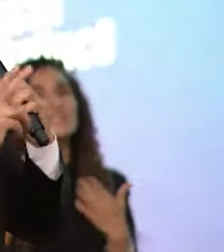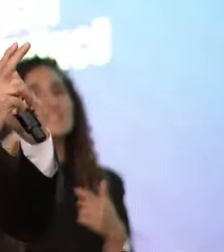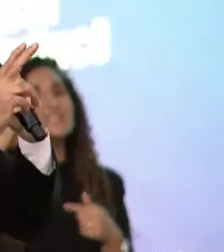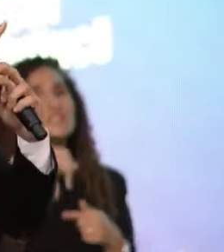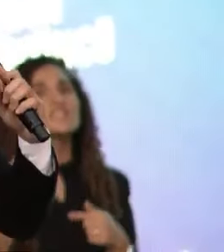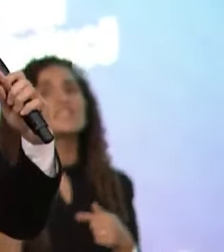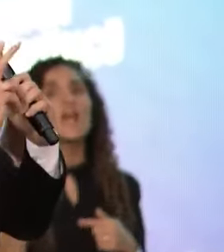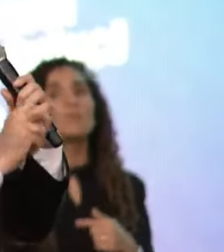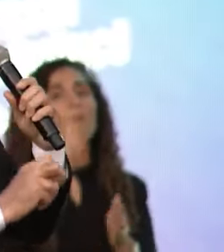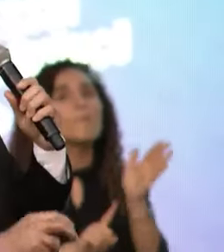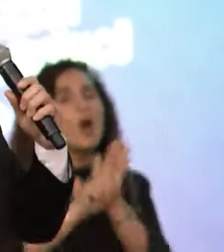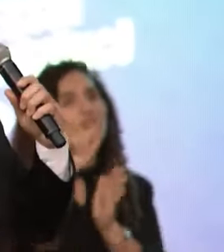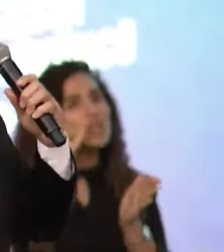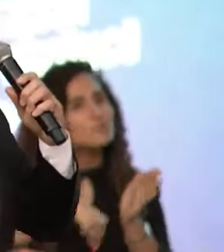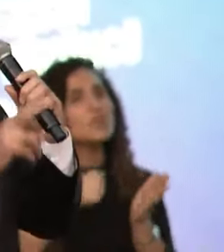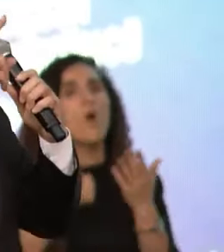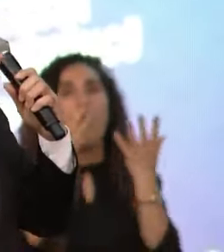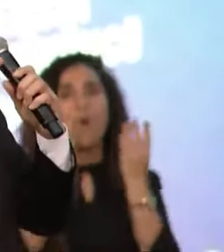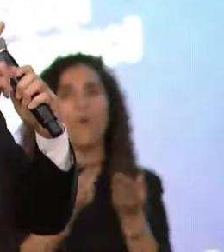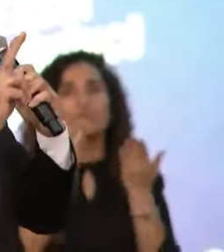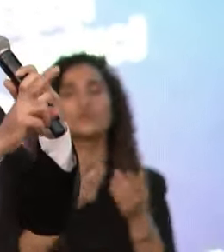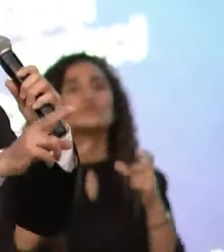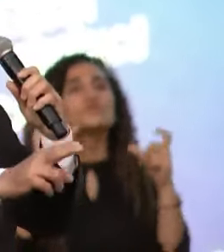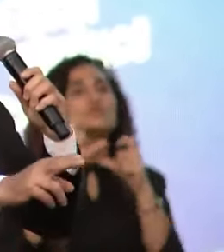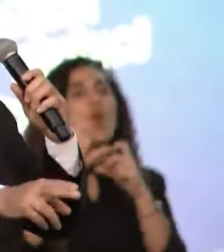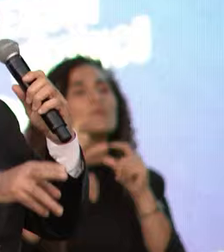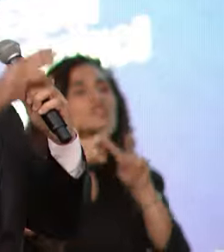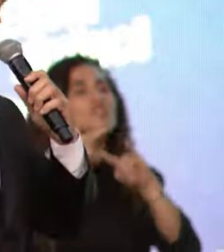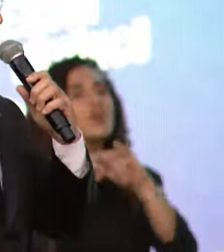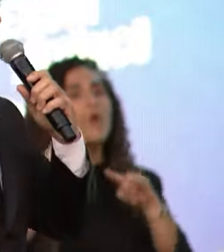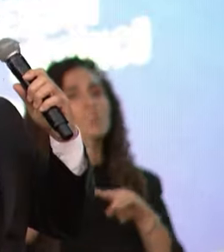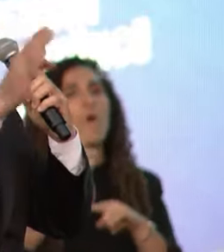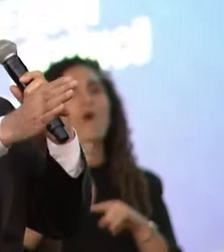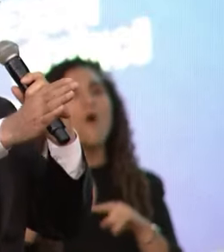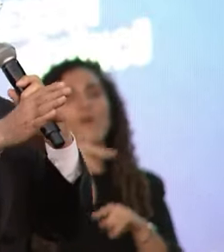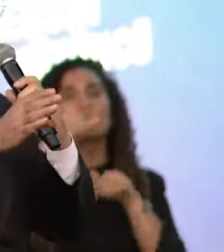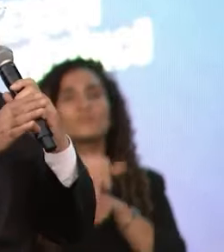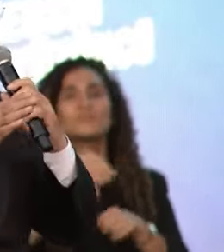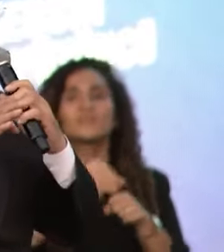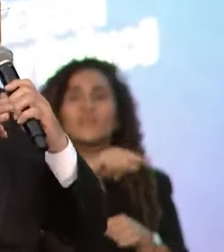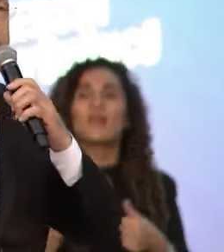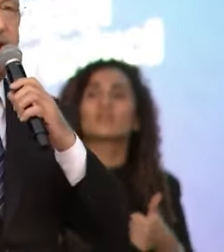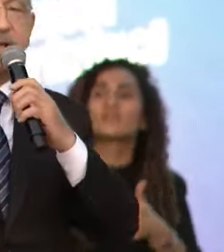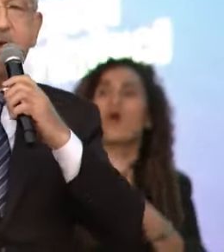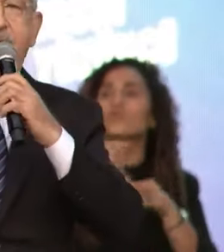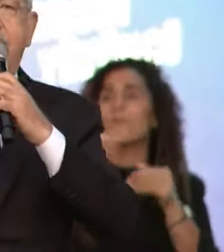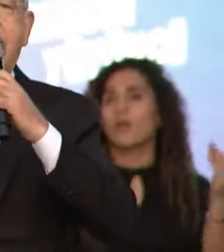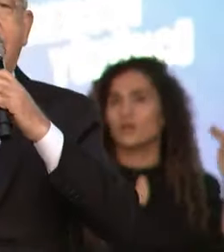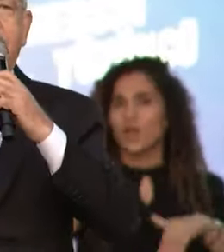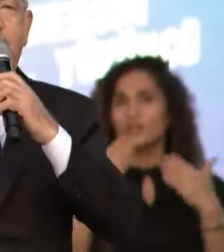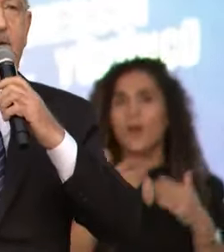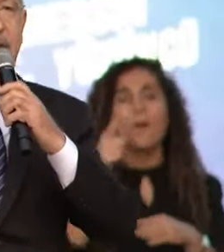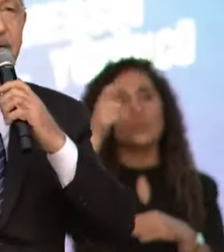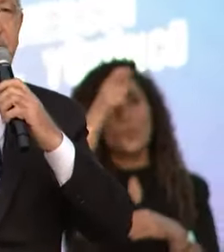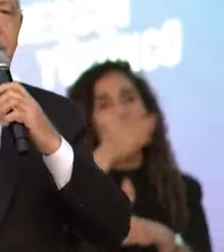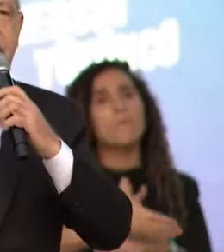yeni bir başarıya da imza atacağız. Süleyman Şah Türbesi'ni tekrar topraklarımıza götüreceğiz ve